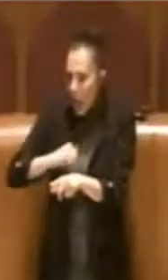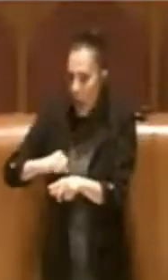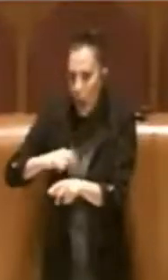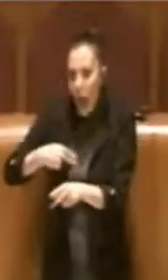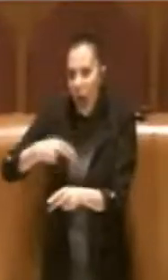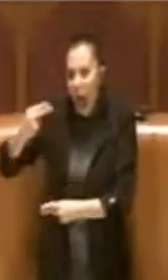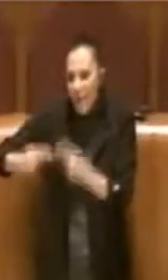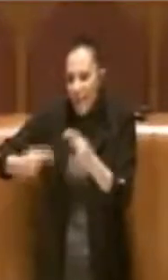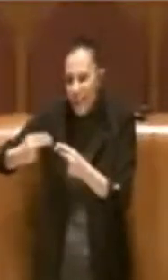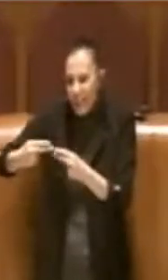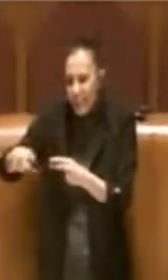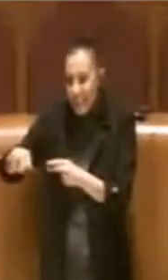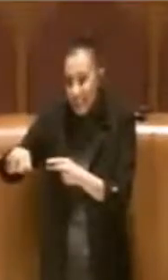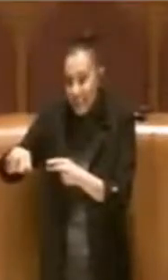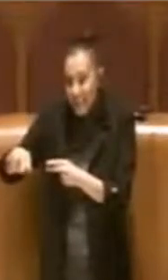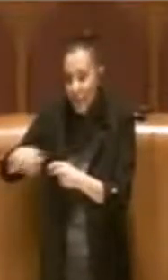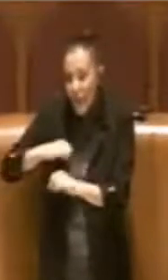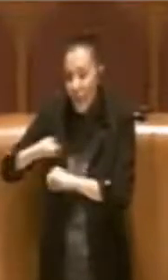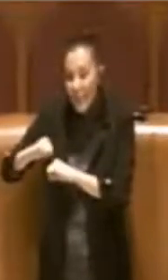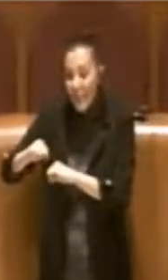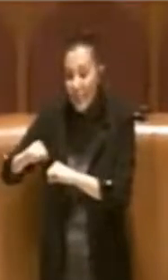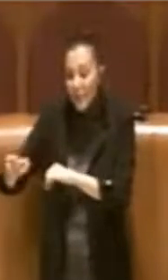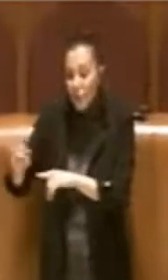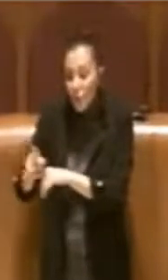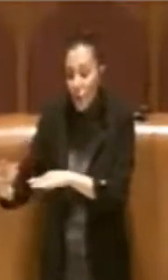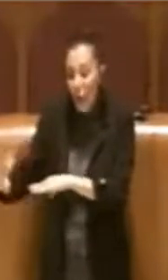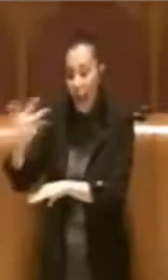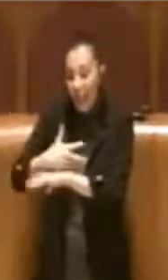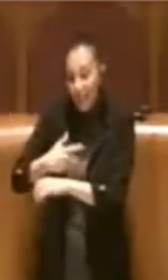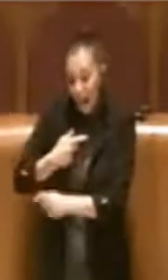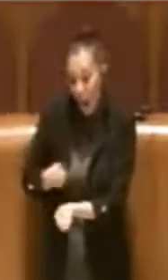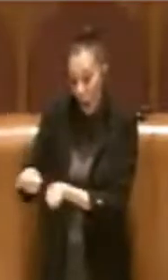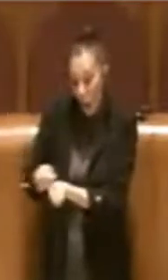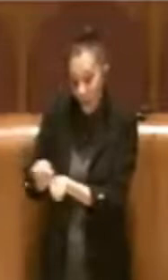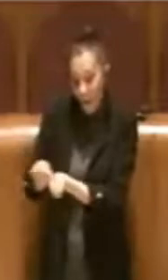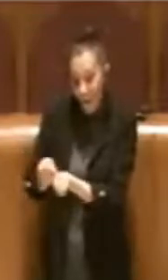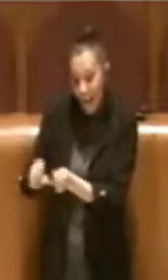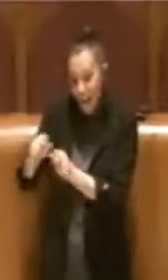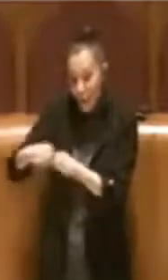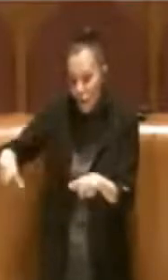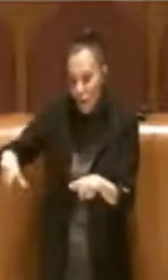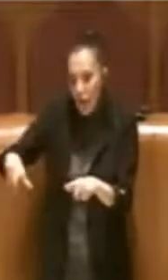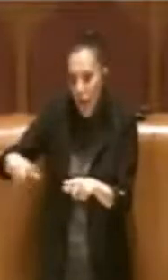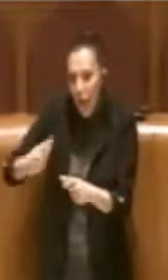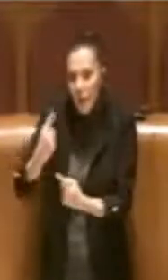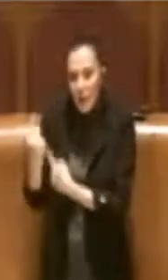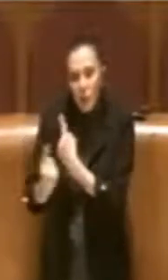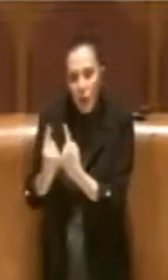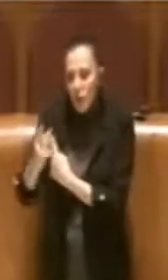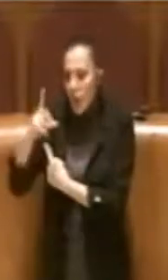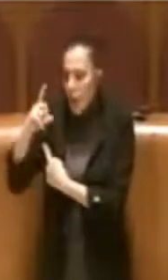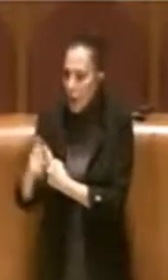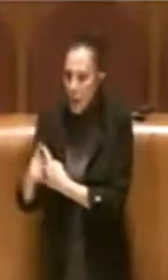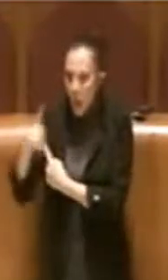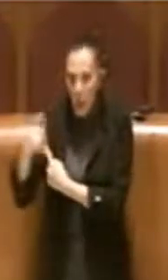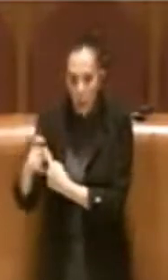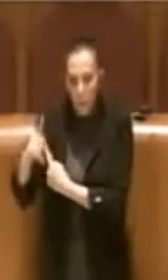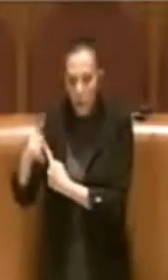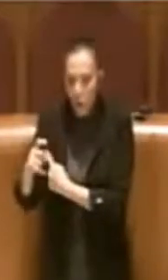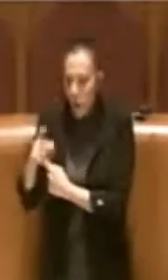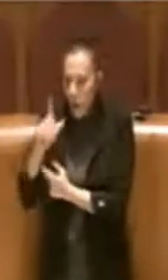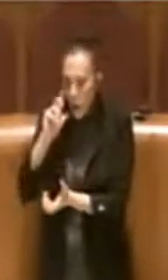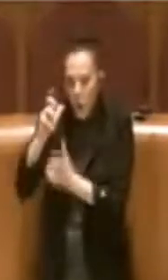che entra insomma, a governare la città si ritrova sicuramente in una situazione debitoria molto